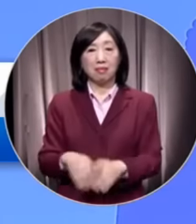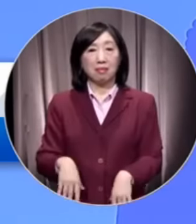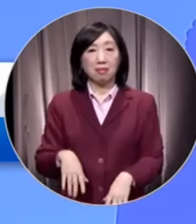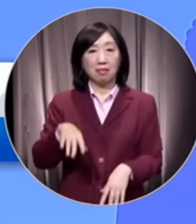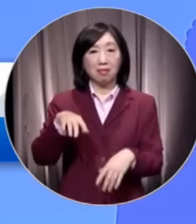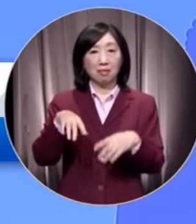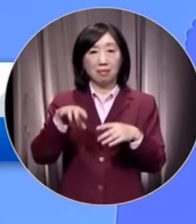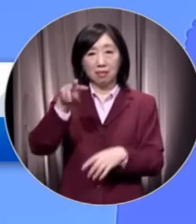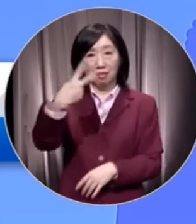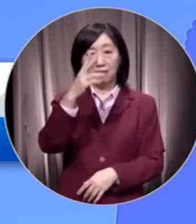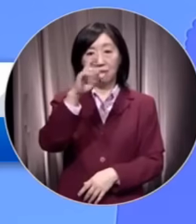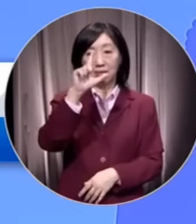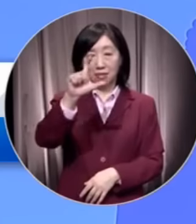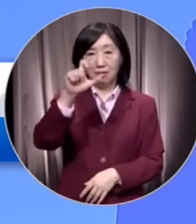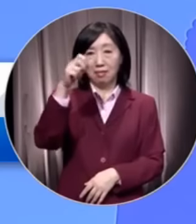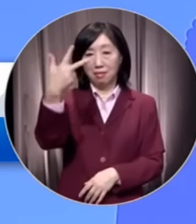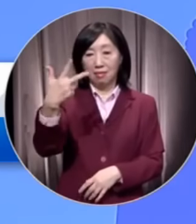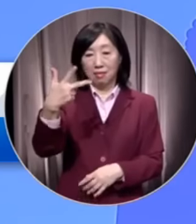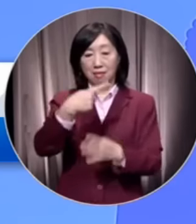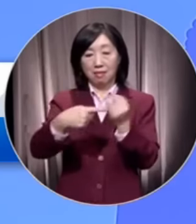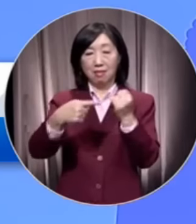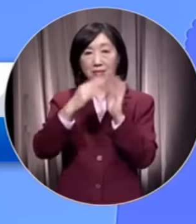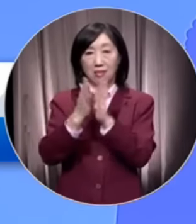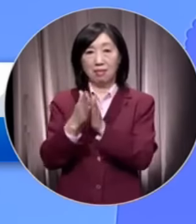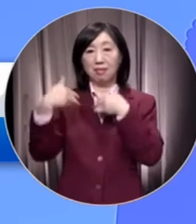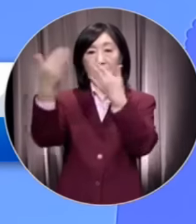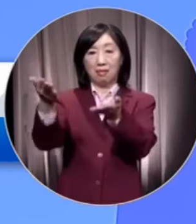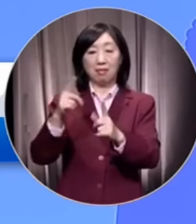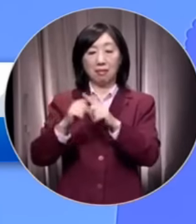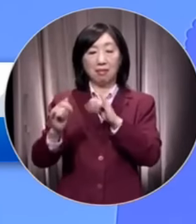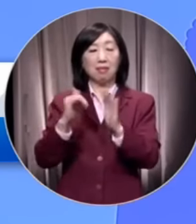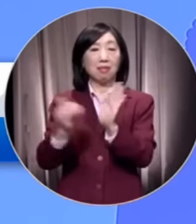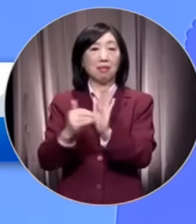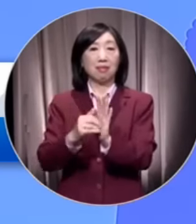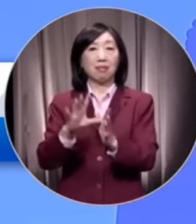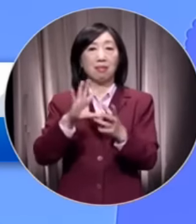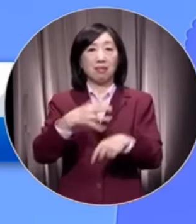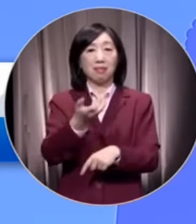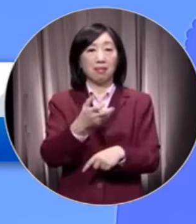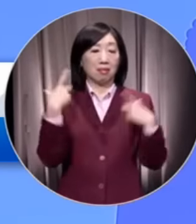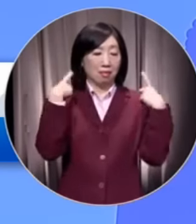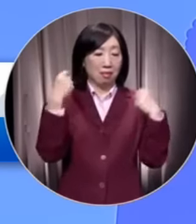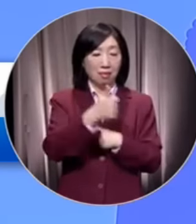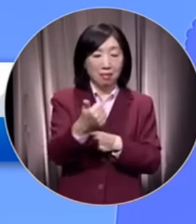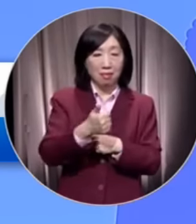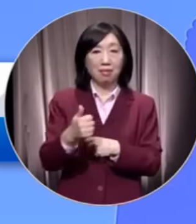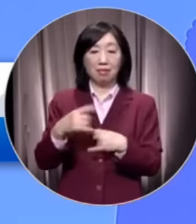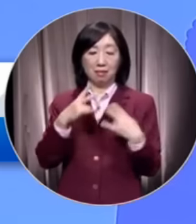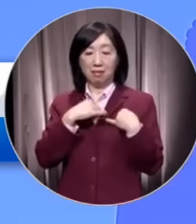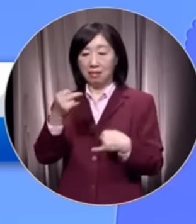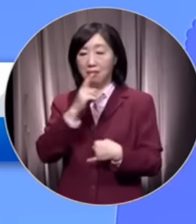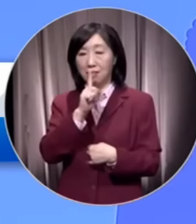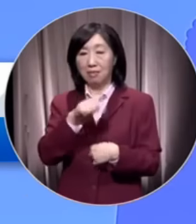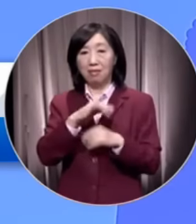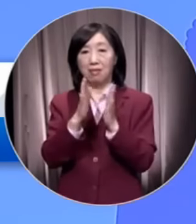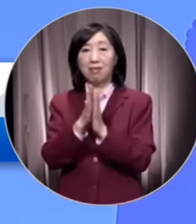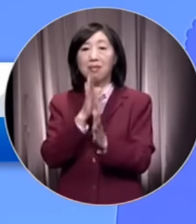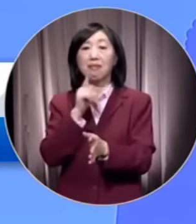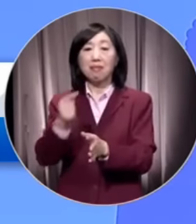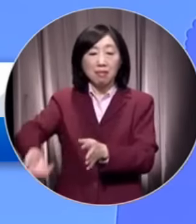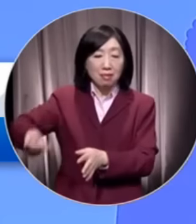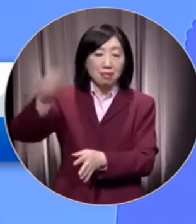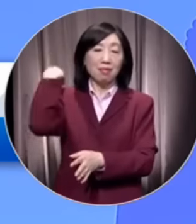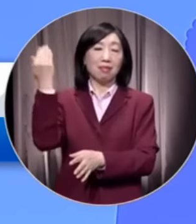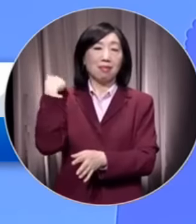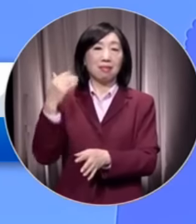267件全部都已经归还。所以宋主席刚刚讲的故事或蔡主席讲的很多故事，都是存在在